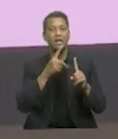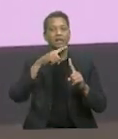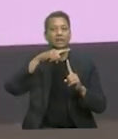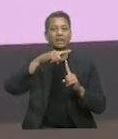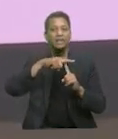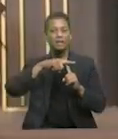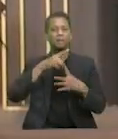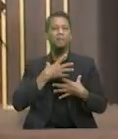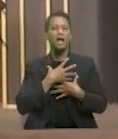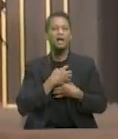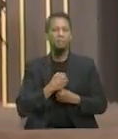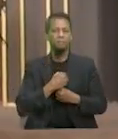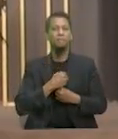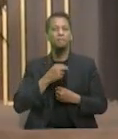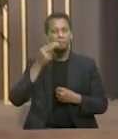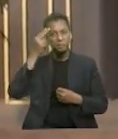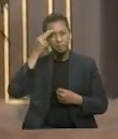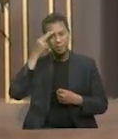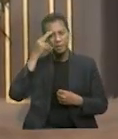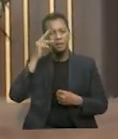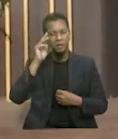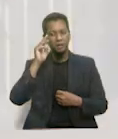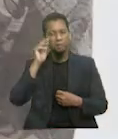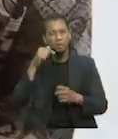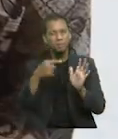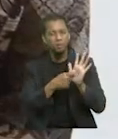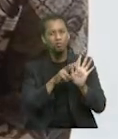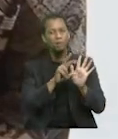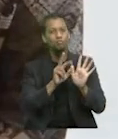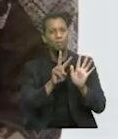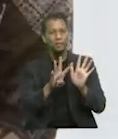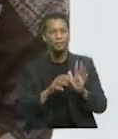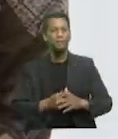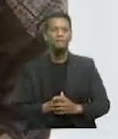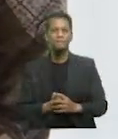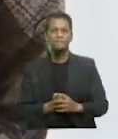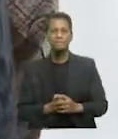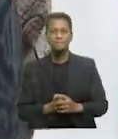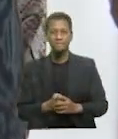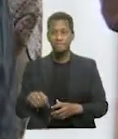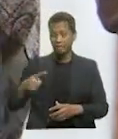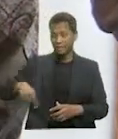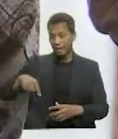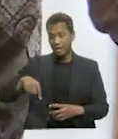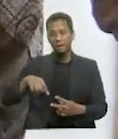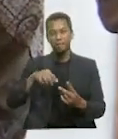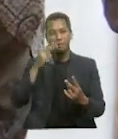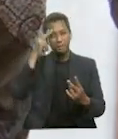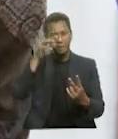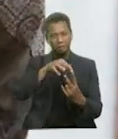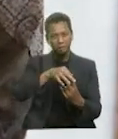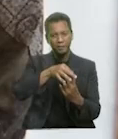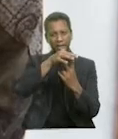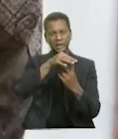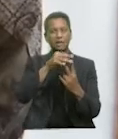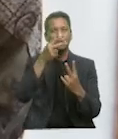ini dapat lahir pada Pilpres 2024. Kita perlu pemimpin yang mampu untuk bisa membawa Indonesia Emas, yang bisa